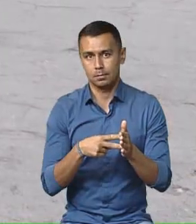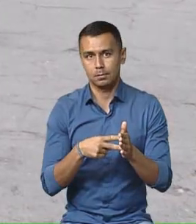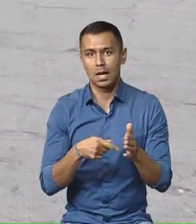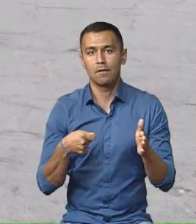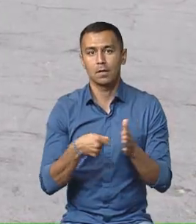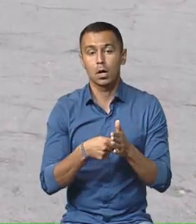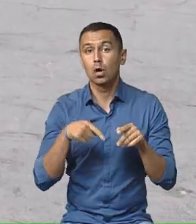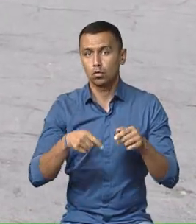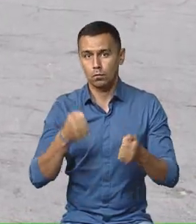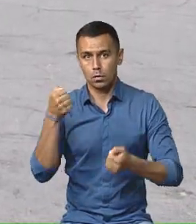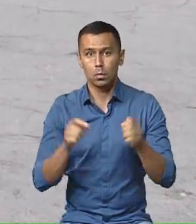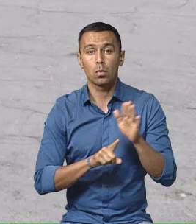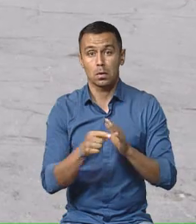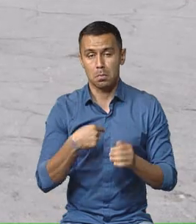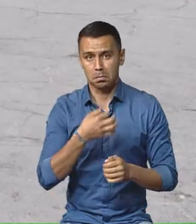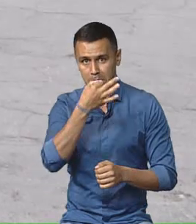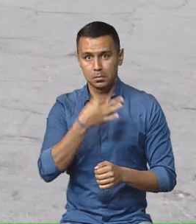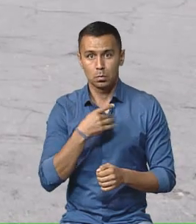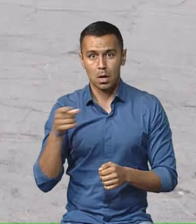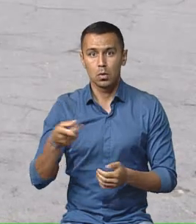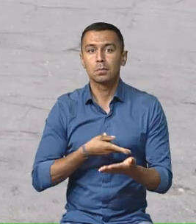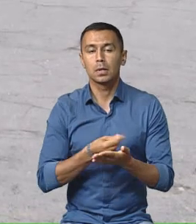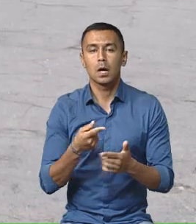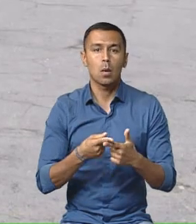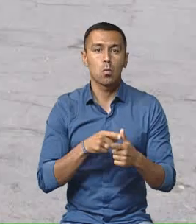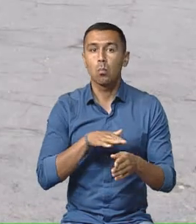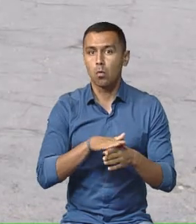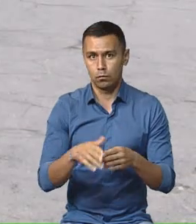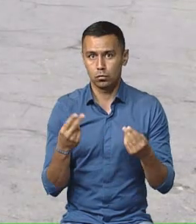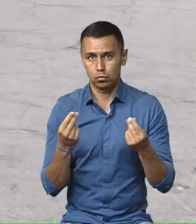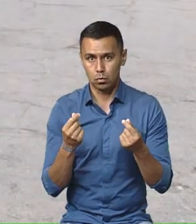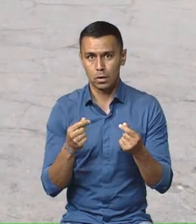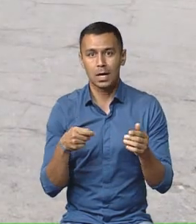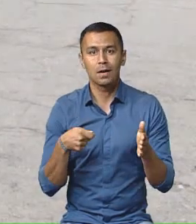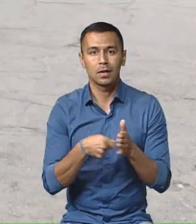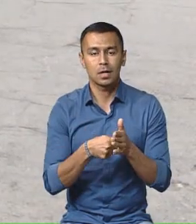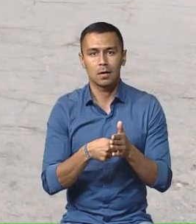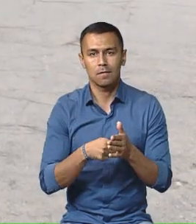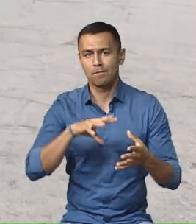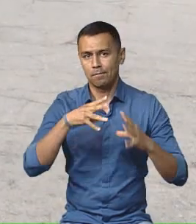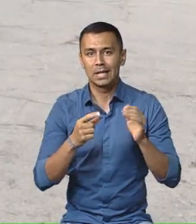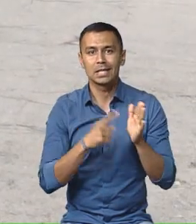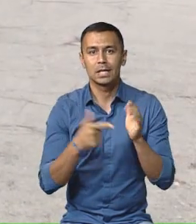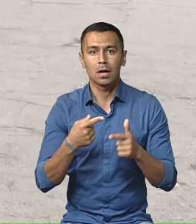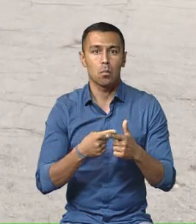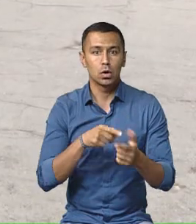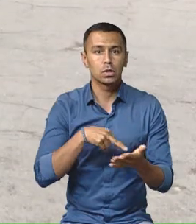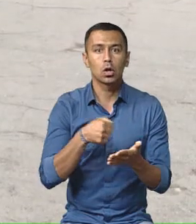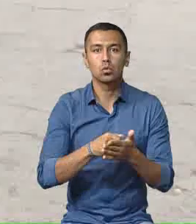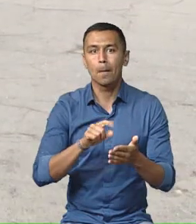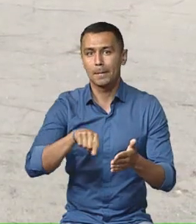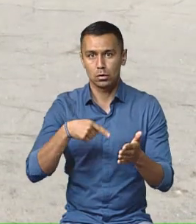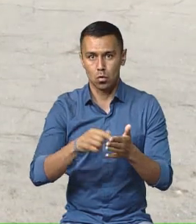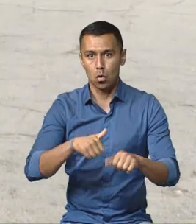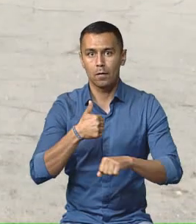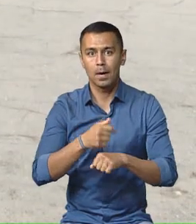водій почав мені говорити, щоб я йому сплатила або повну суму квитка у вартості 60 гривень, або йшла до міського голови